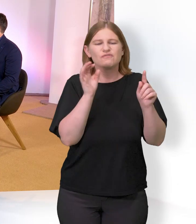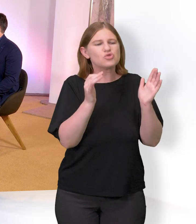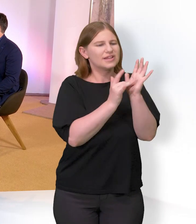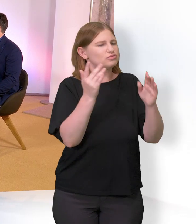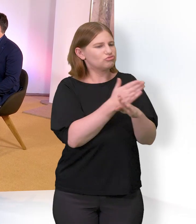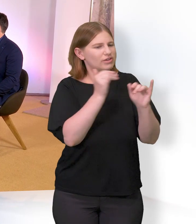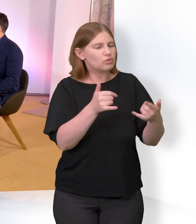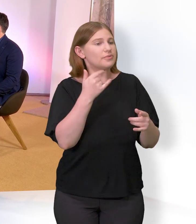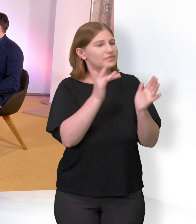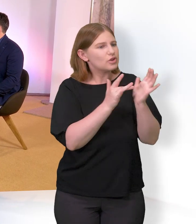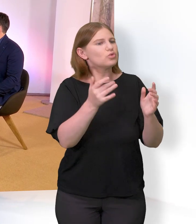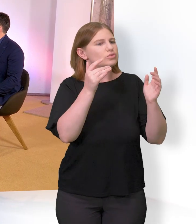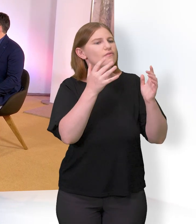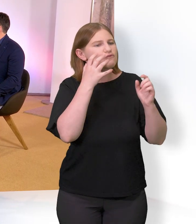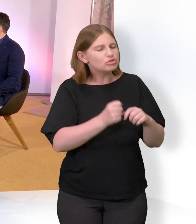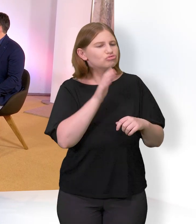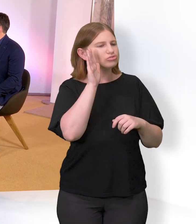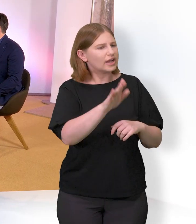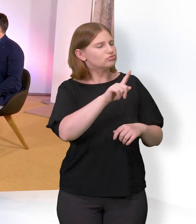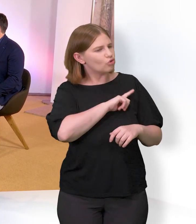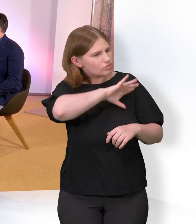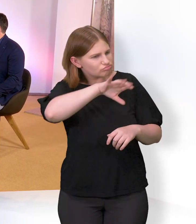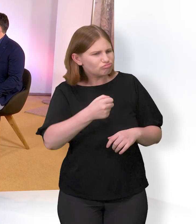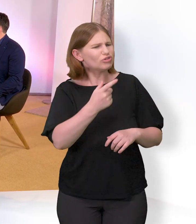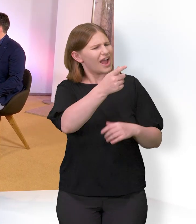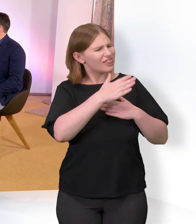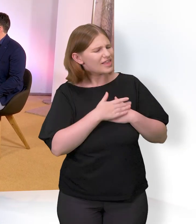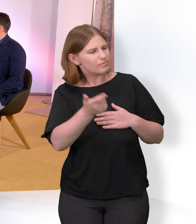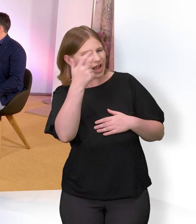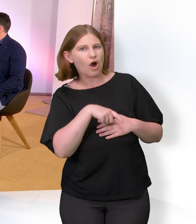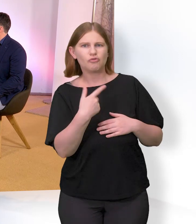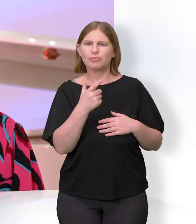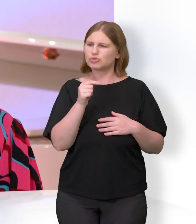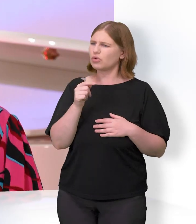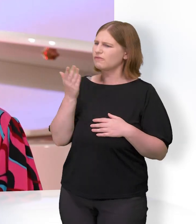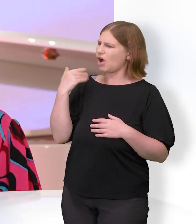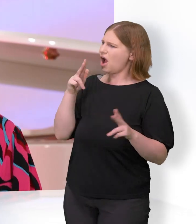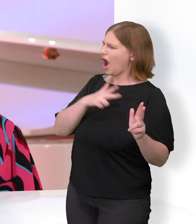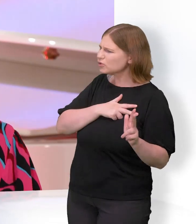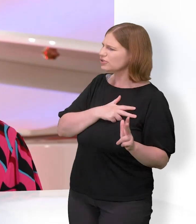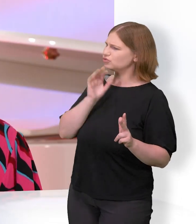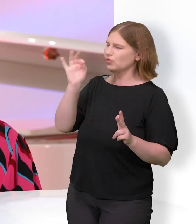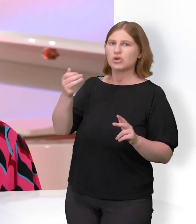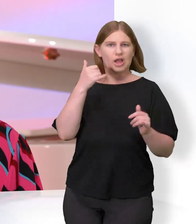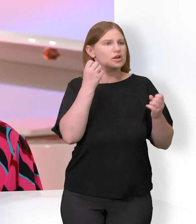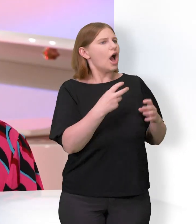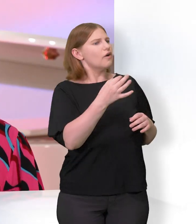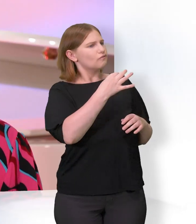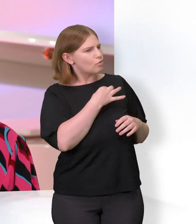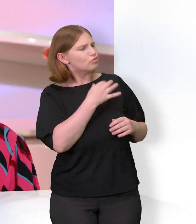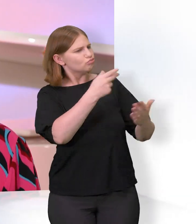dich. Und es war authentisch für dich. Ja, es war authentisch vorgelebt, aber ich wusste, irgendwann ist es meine eigene